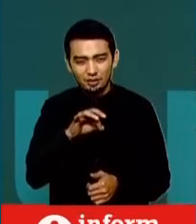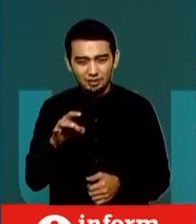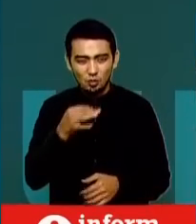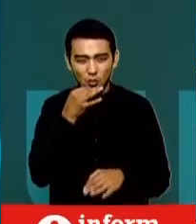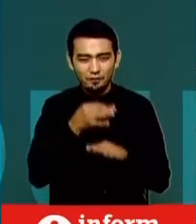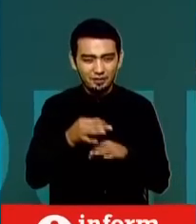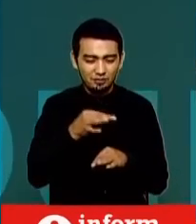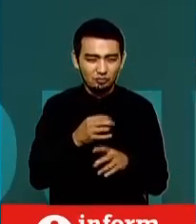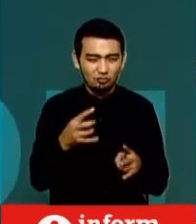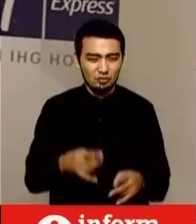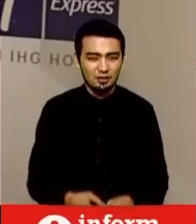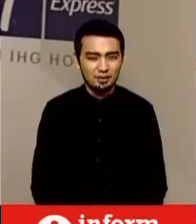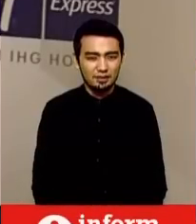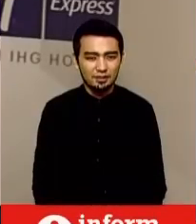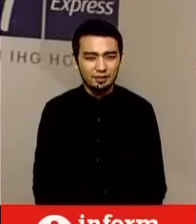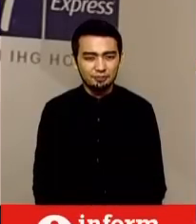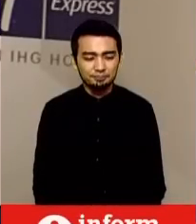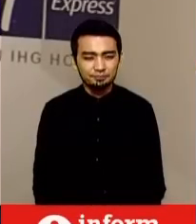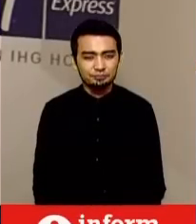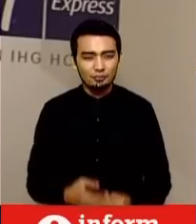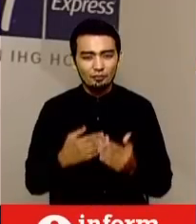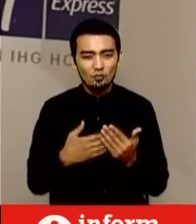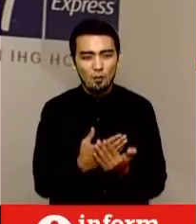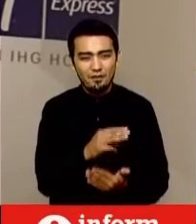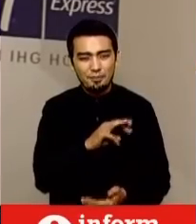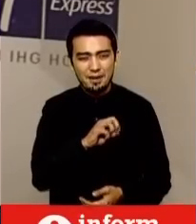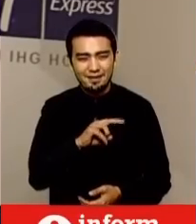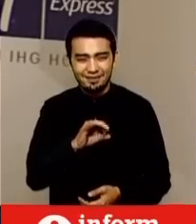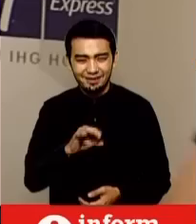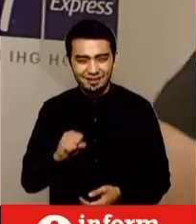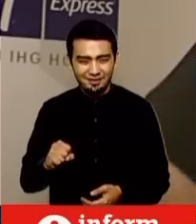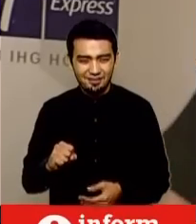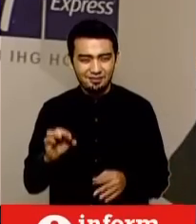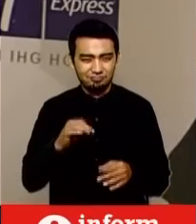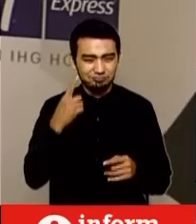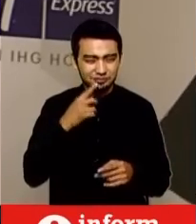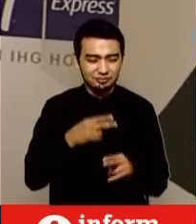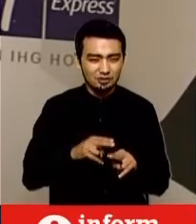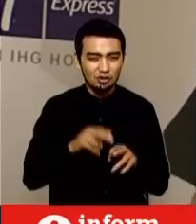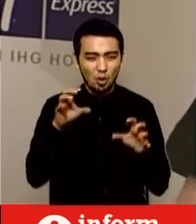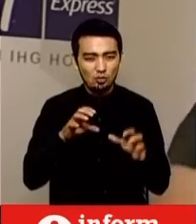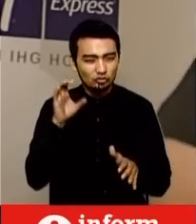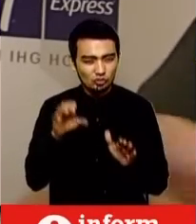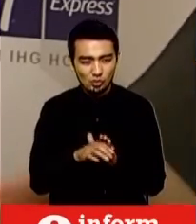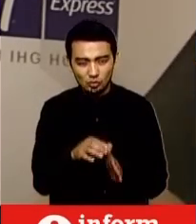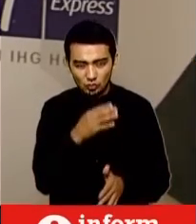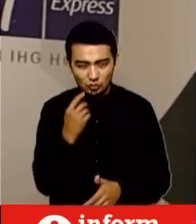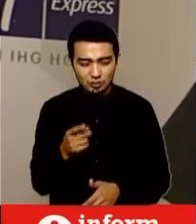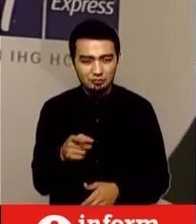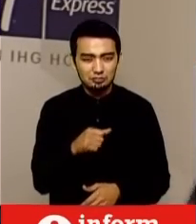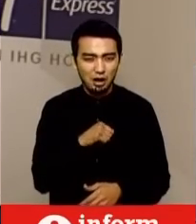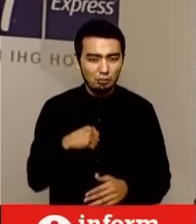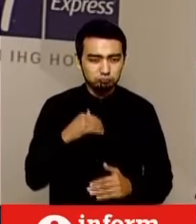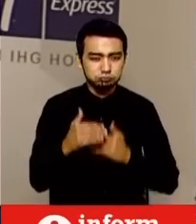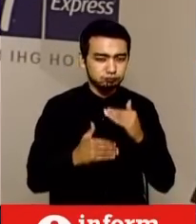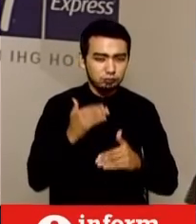барын ұмытпағаны жөн. Жаңа медиа өкілдері заңға бағынбайды. Олар өз алдымен дами береді